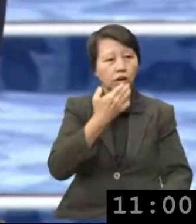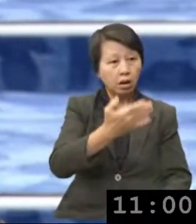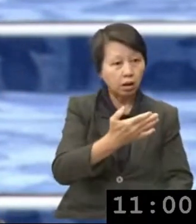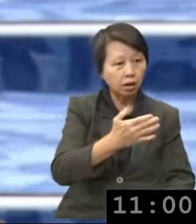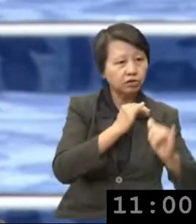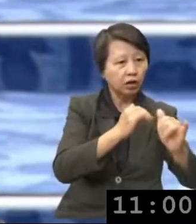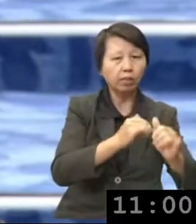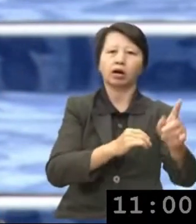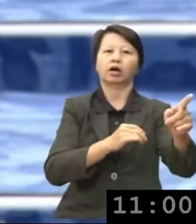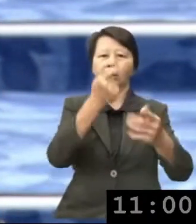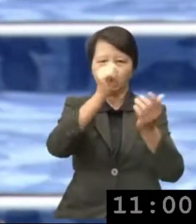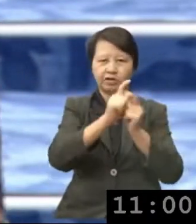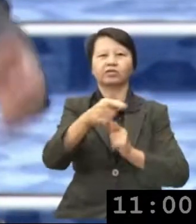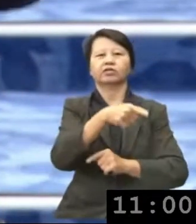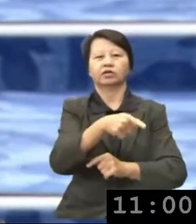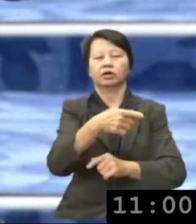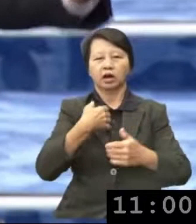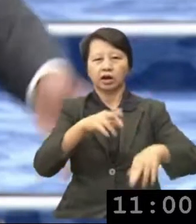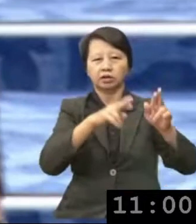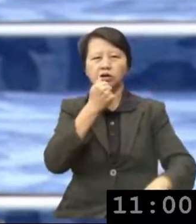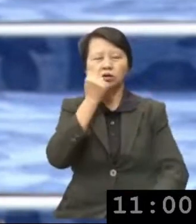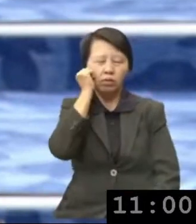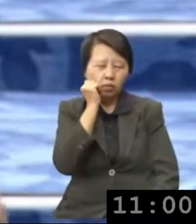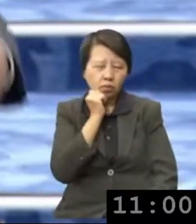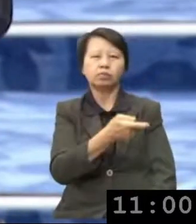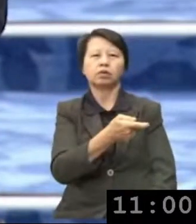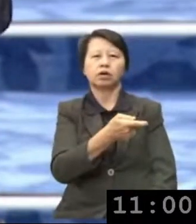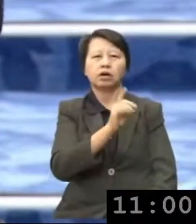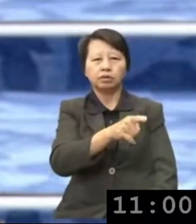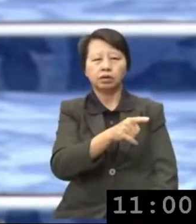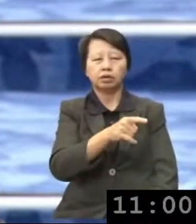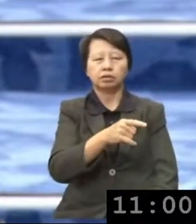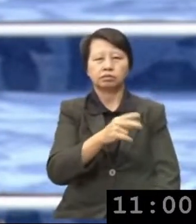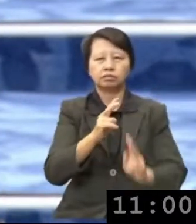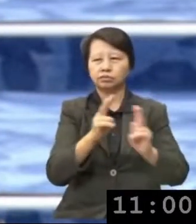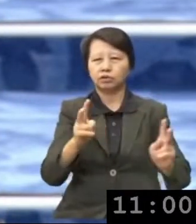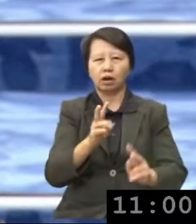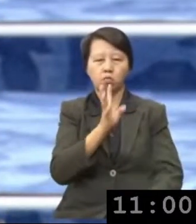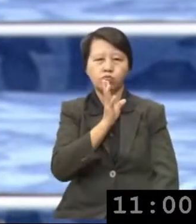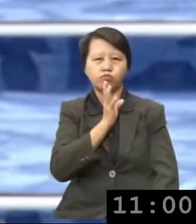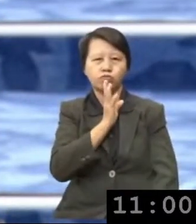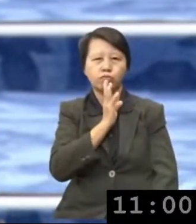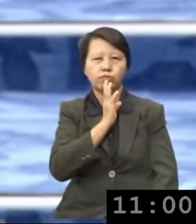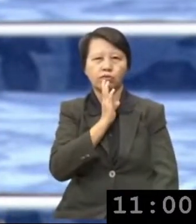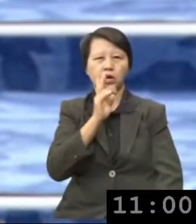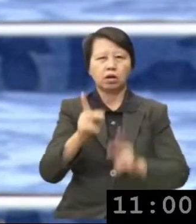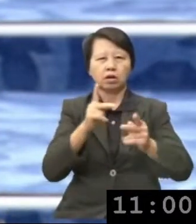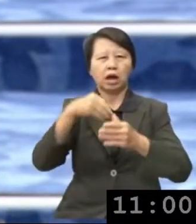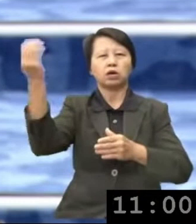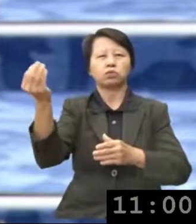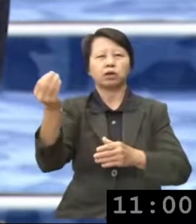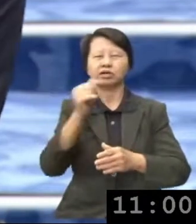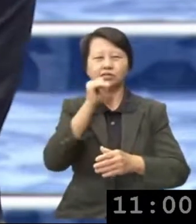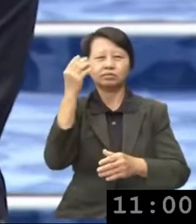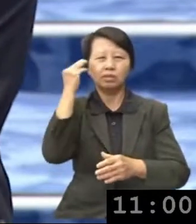yang warga usia lama ni Tan Sri mereka terlalu fasih dengan bahasa asing jadi